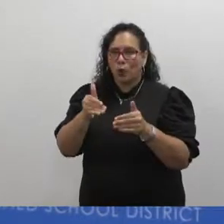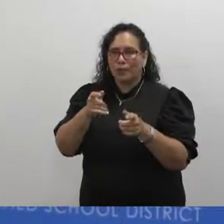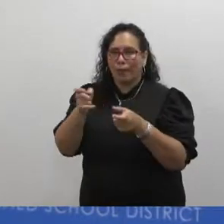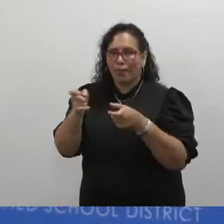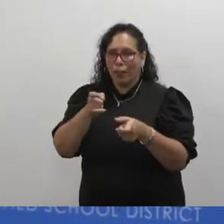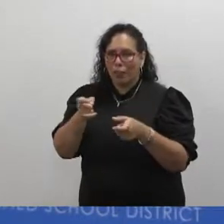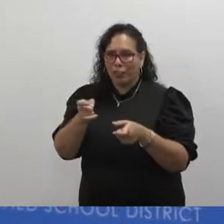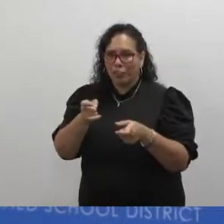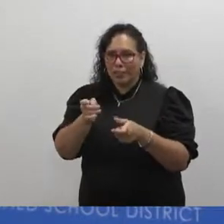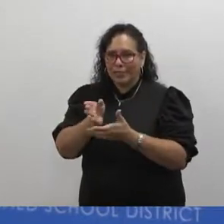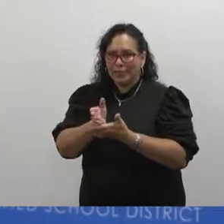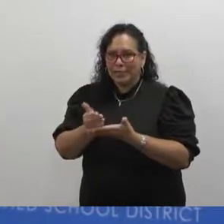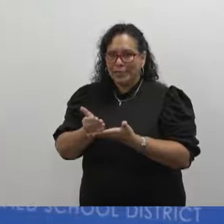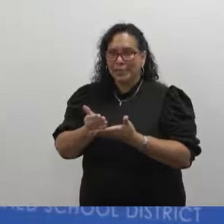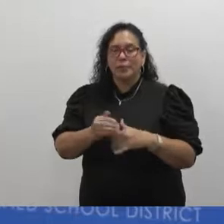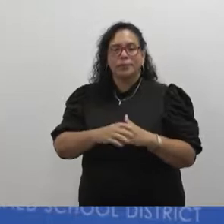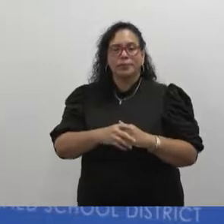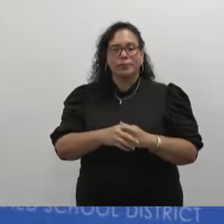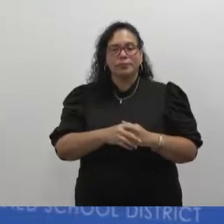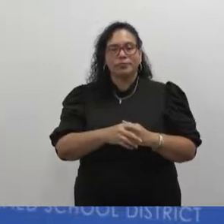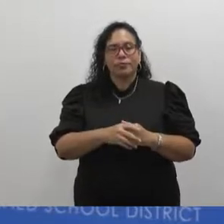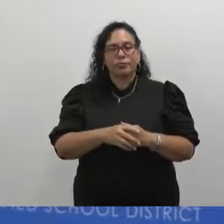pi ca